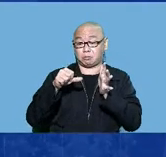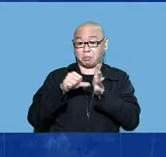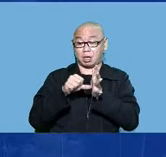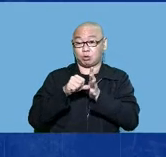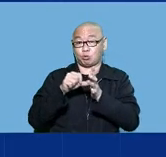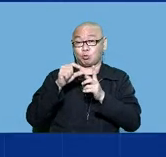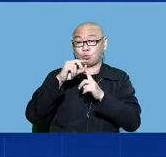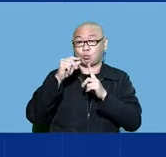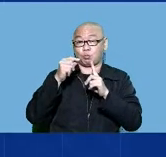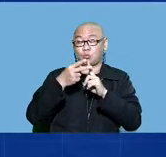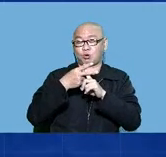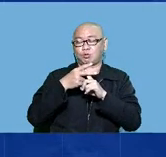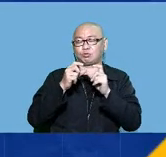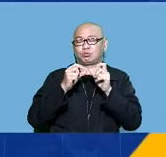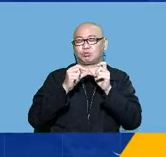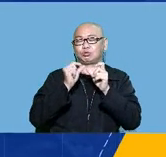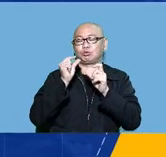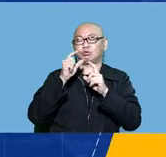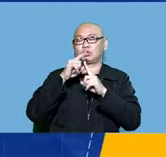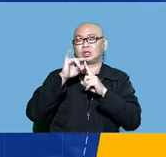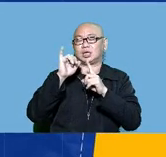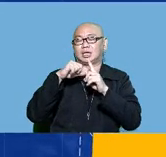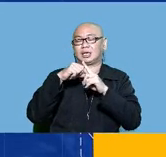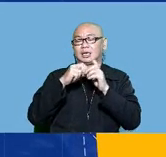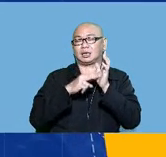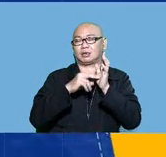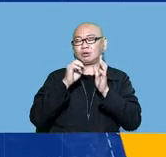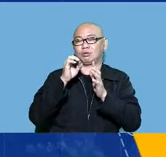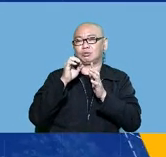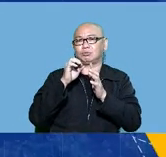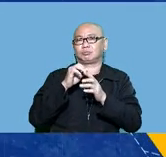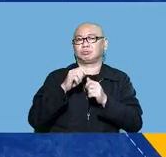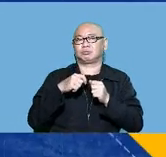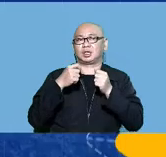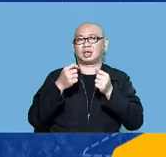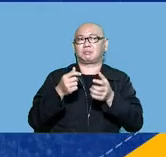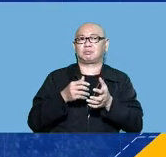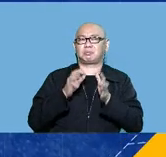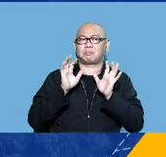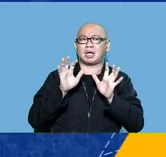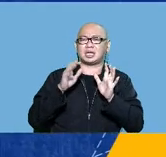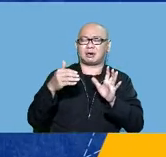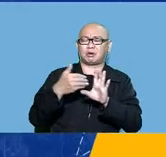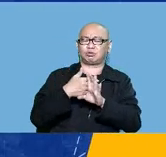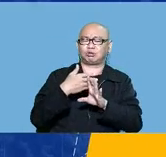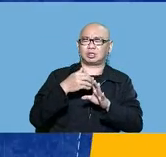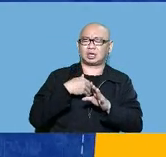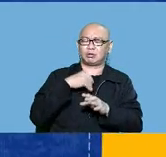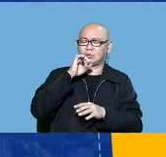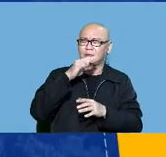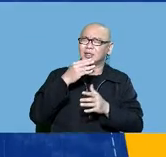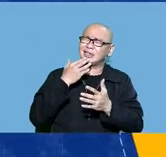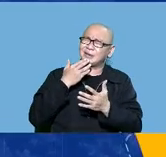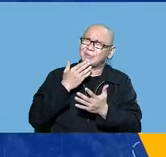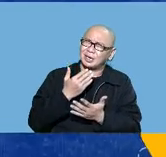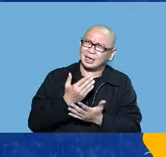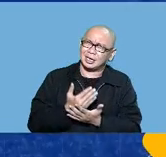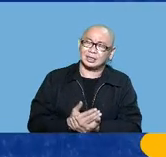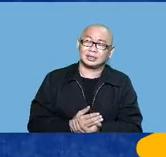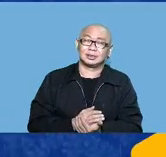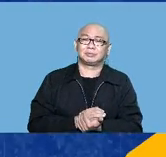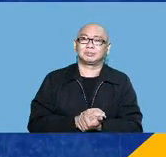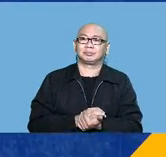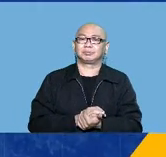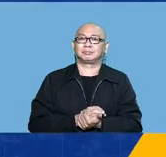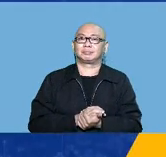untuk komunikasi seperti itu. Dan Prof. Sutikno memberikan banyak masukan kepada saya ucapkan terima kasih.